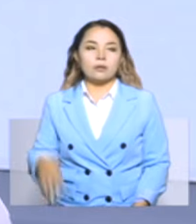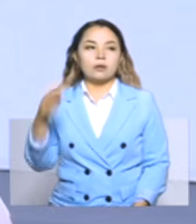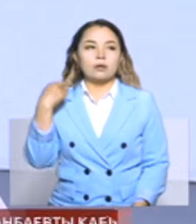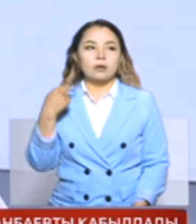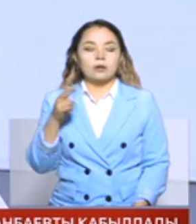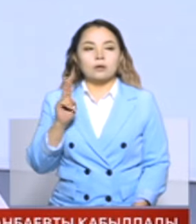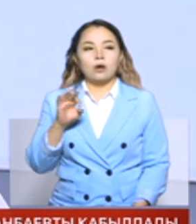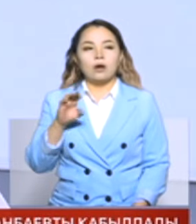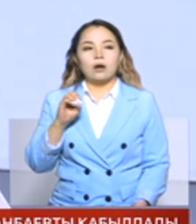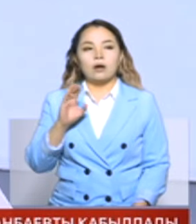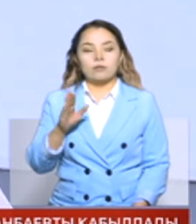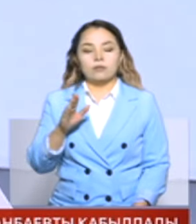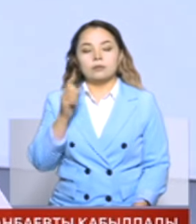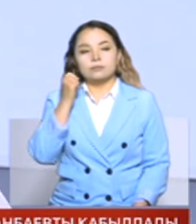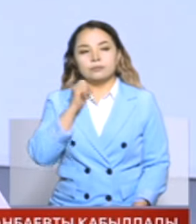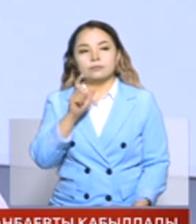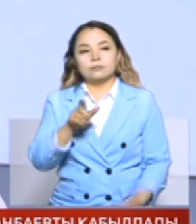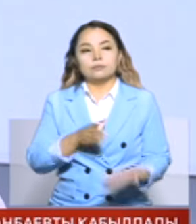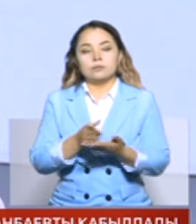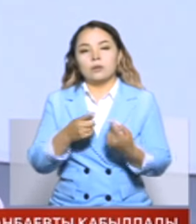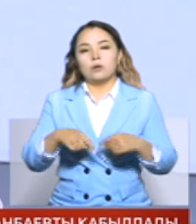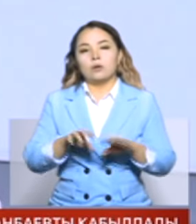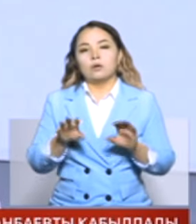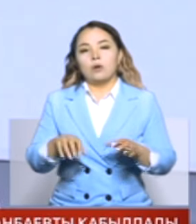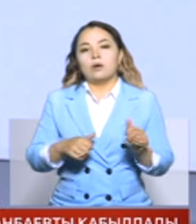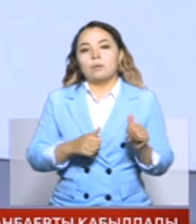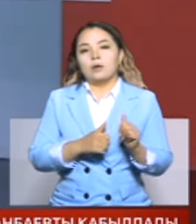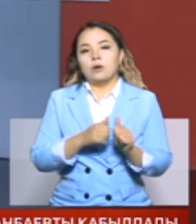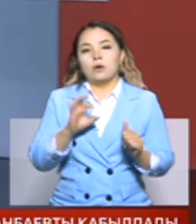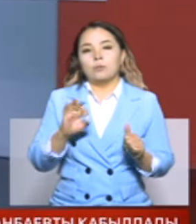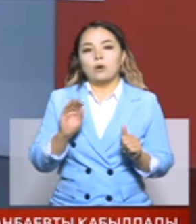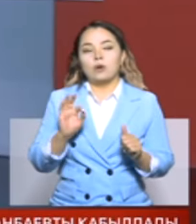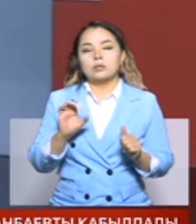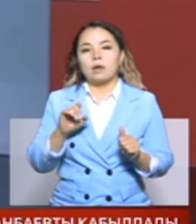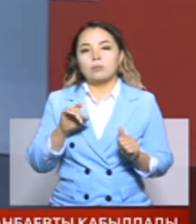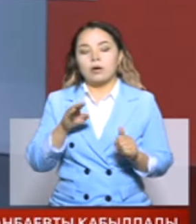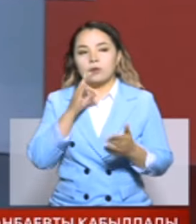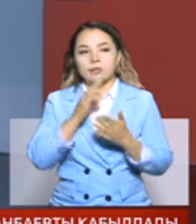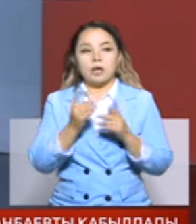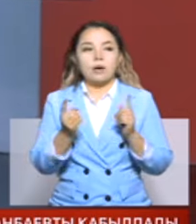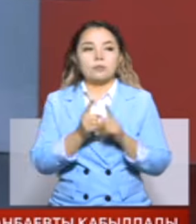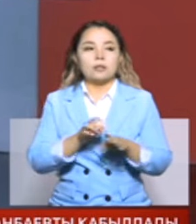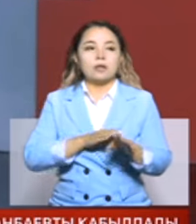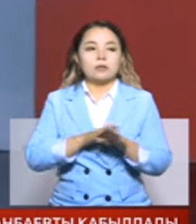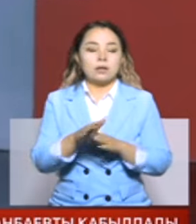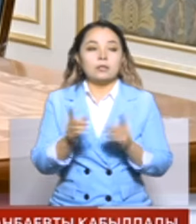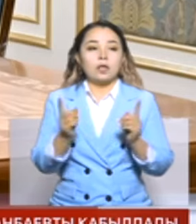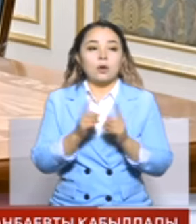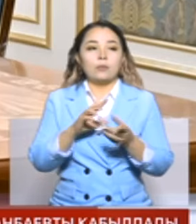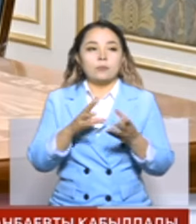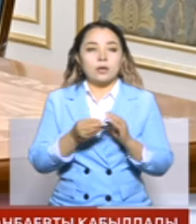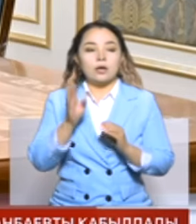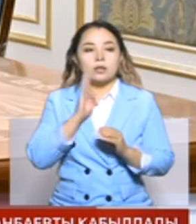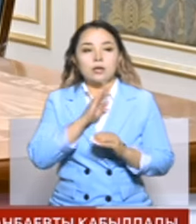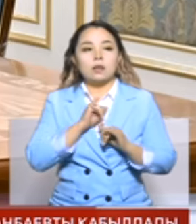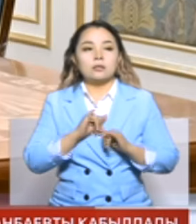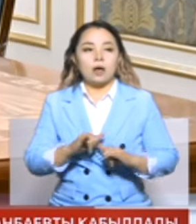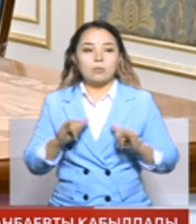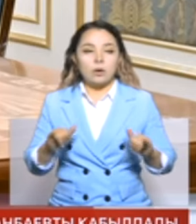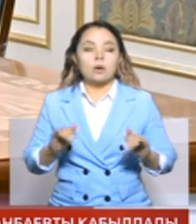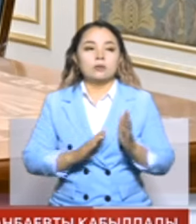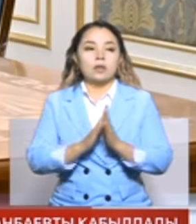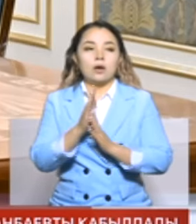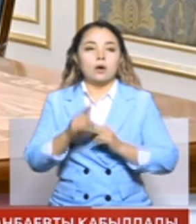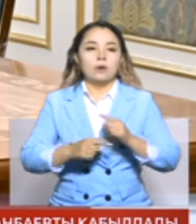Президент Қасым-Жомарт Тоқаев ардагерлер ұйымы төрағасының орынбасары Өмірзақ Озғанбаевты қабылдады. Кездесу барысында еліміздің дамуына және